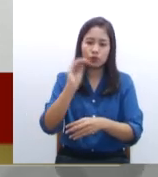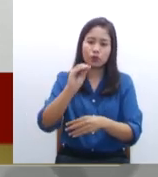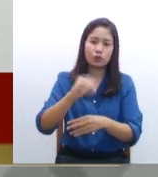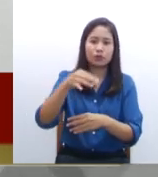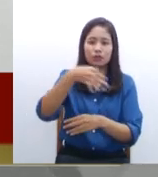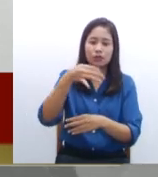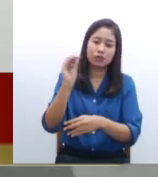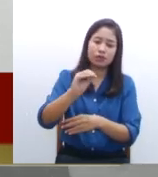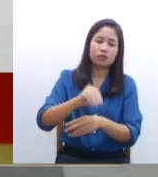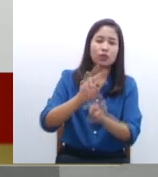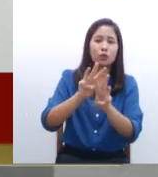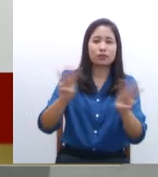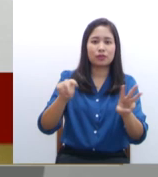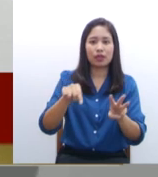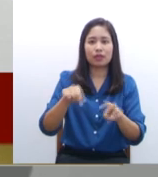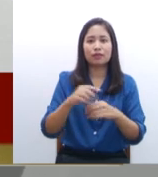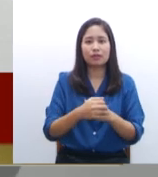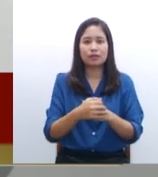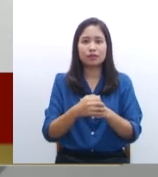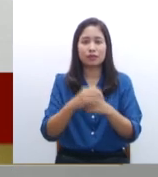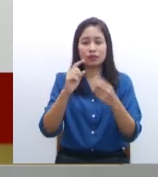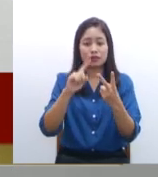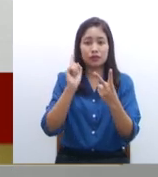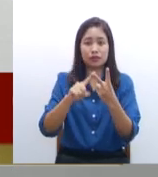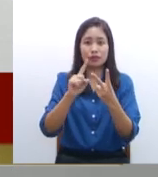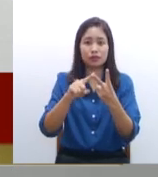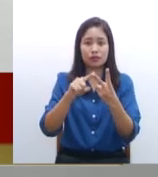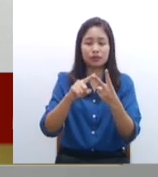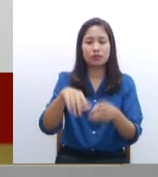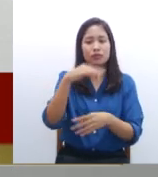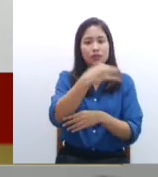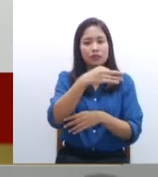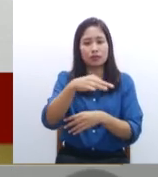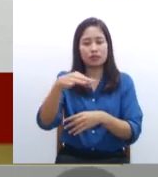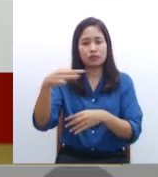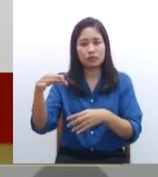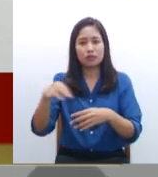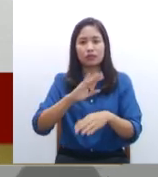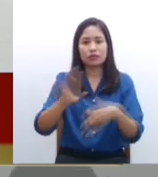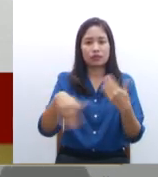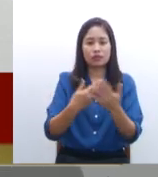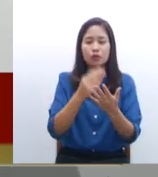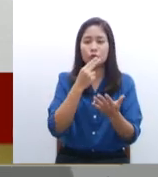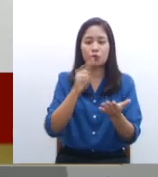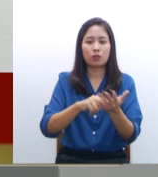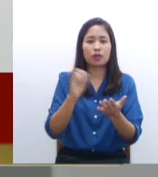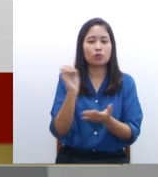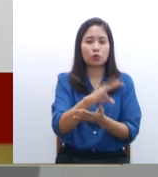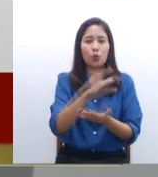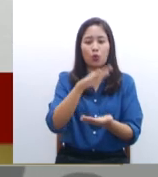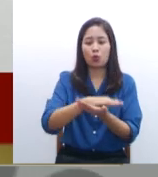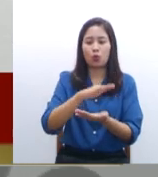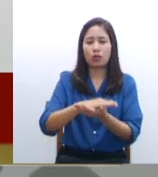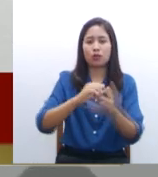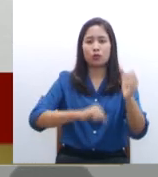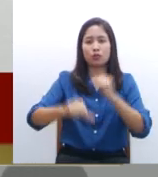ราช2562ช่องทางที่2ส่งหลักฐานการสมัครทั้งหมดมายังโรงเรียนวิทยาศาสตร์จุฬาภรณราชวิ